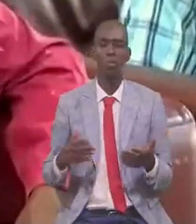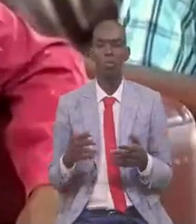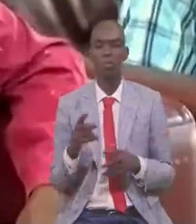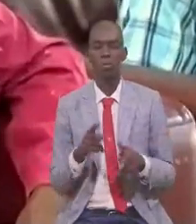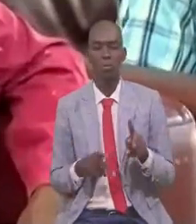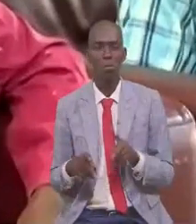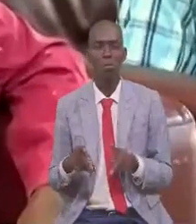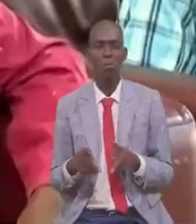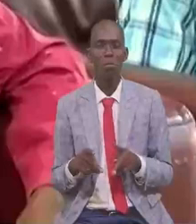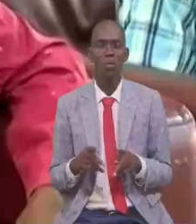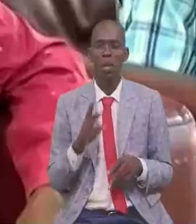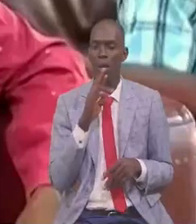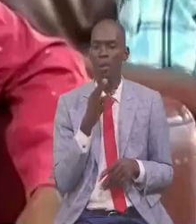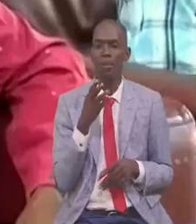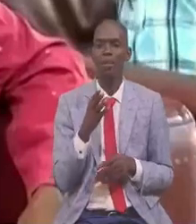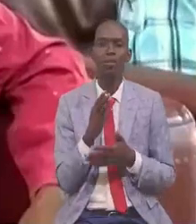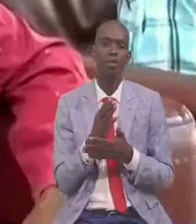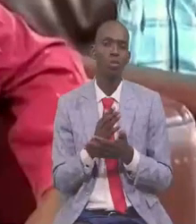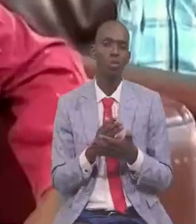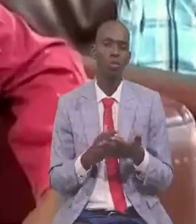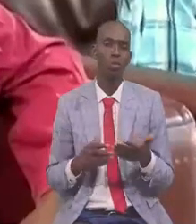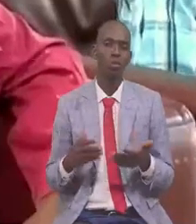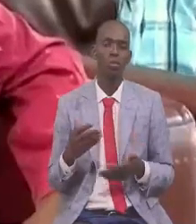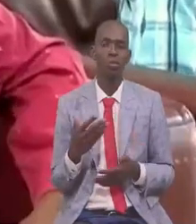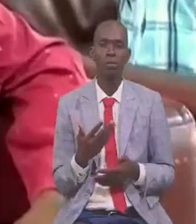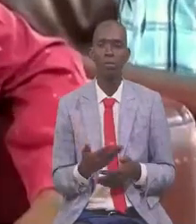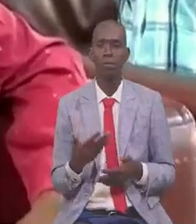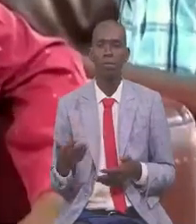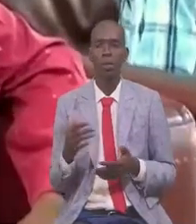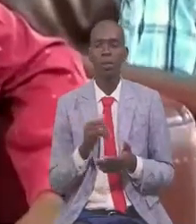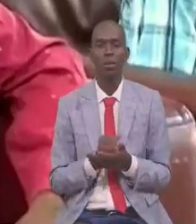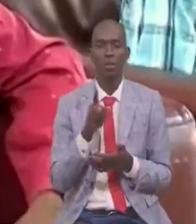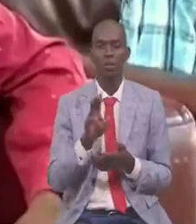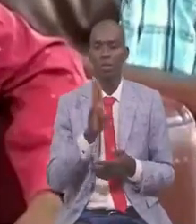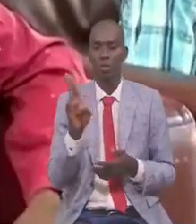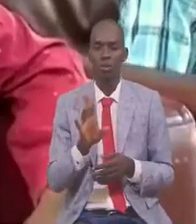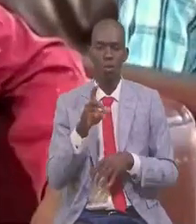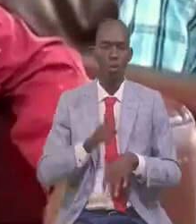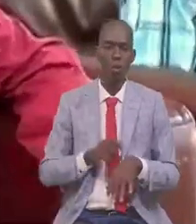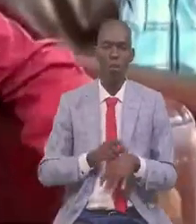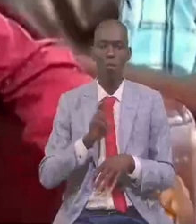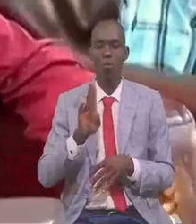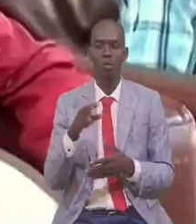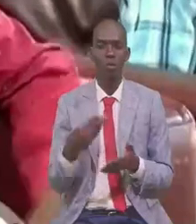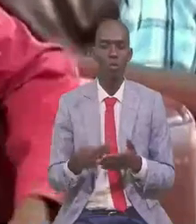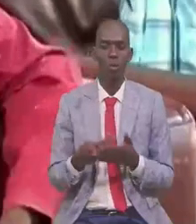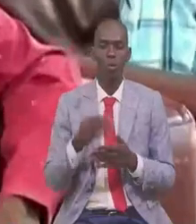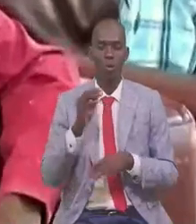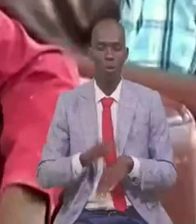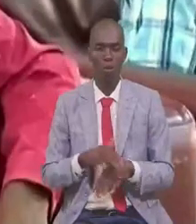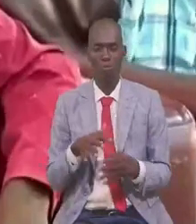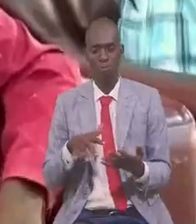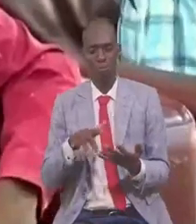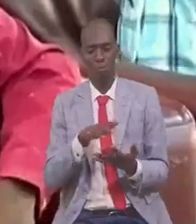Est-ce qu'il y a des choses qui sont là, sur lesquelles vous dépassez du temps, de l'argent, mais qui